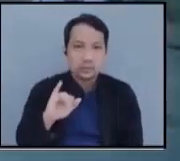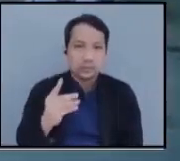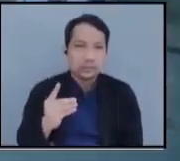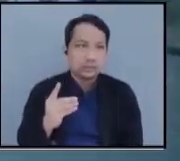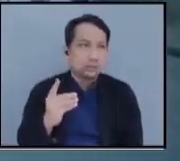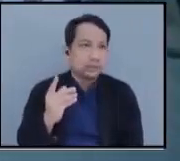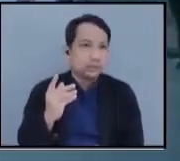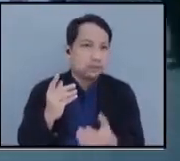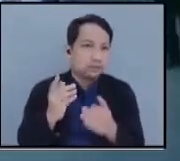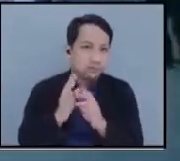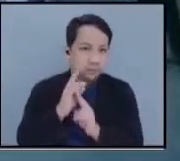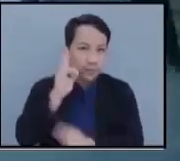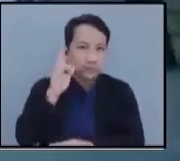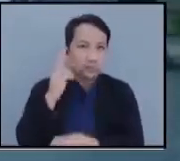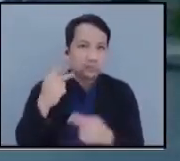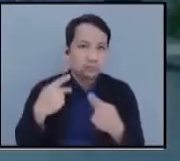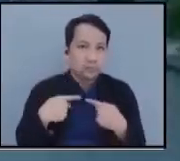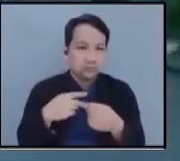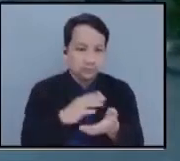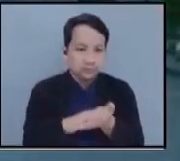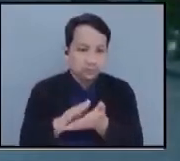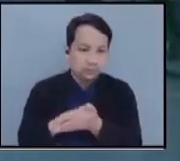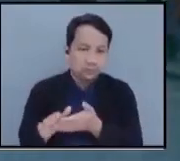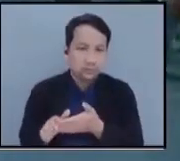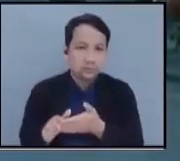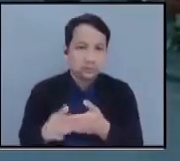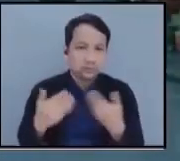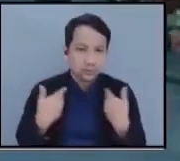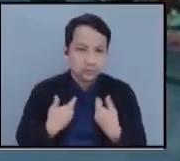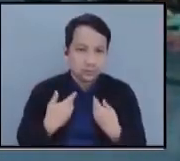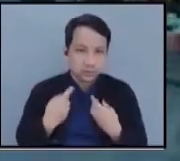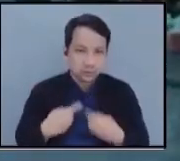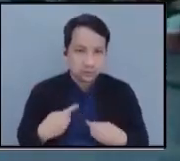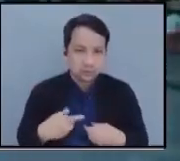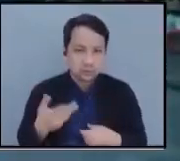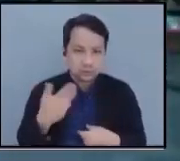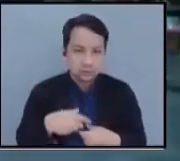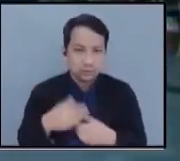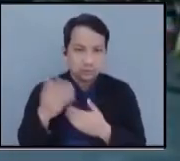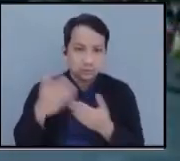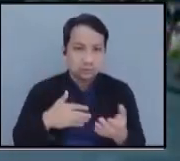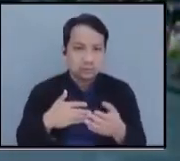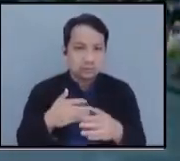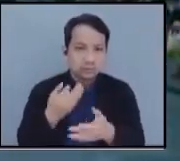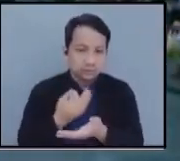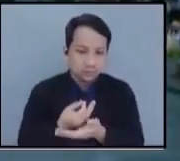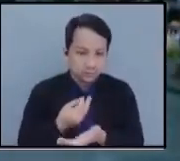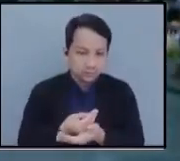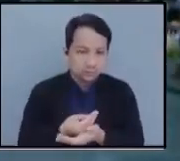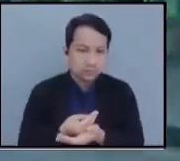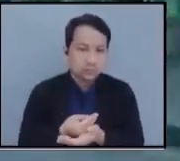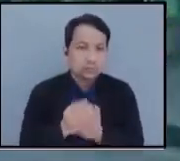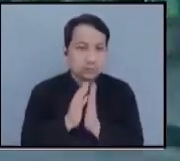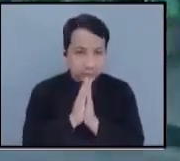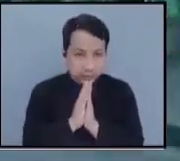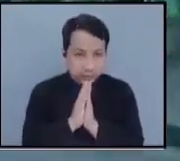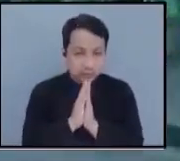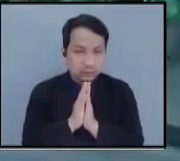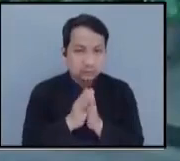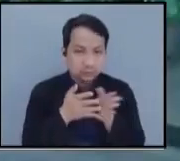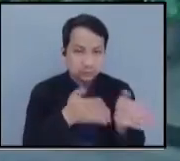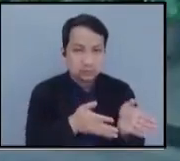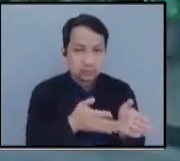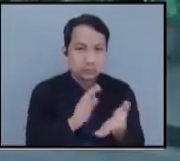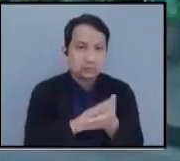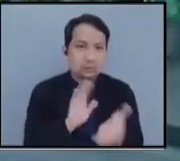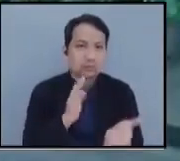pagsa-sign at pagsusuot ng komportableng damit pagdadala ng sapat na pera pero Pakiusap nila iwan ang mga mamahaling gamit